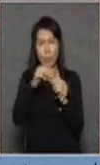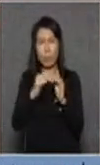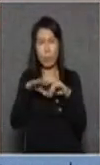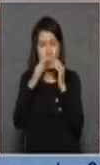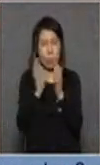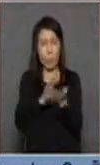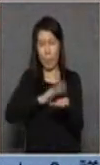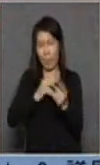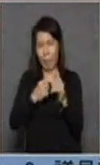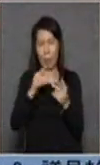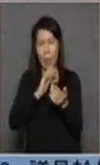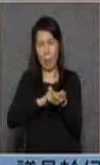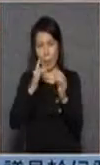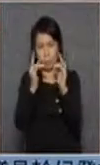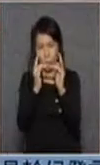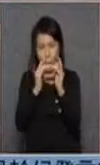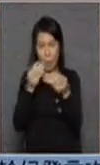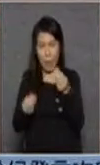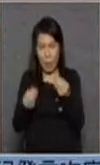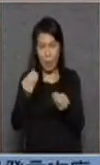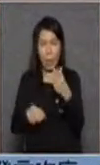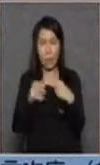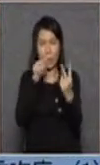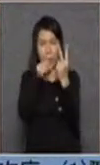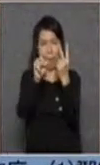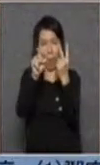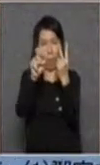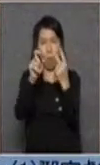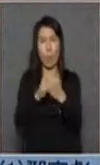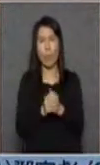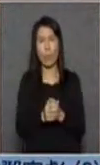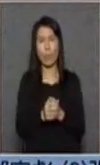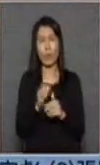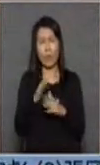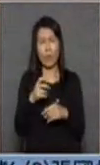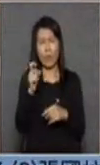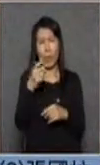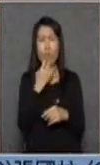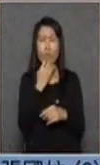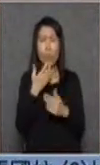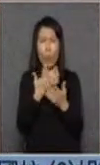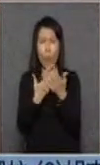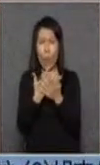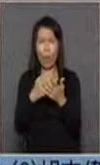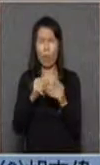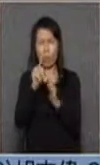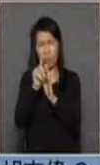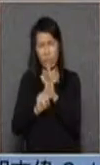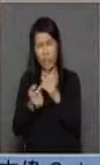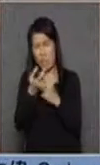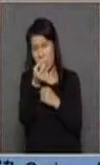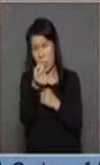病人與病床嘅比率咧，亦都有2.9嘅，咁所以咧，九龍東聯網咧其實係低於嗰